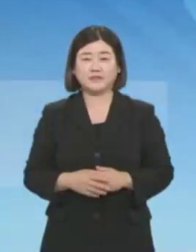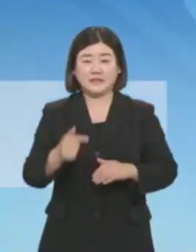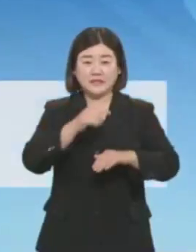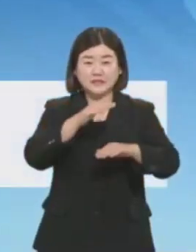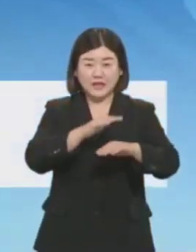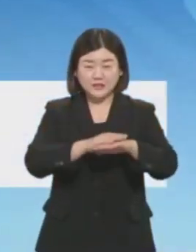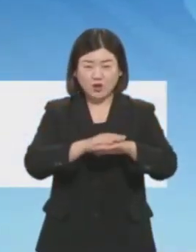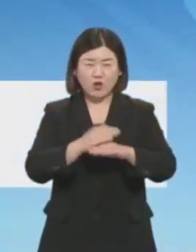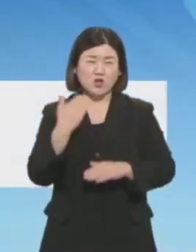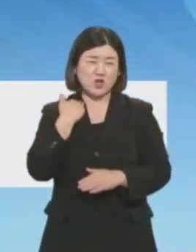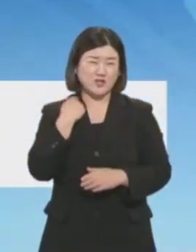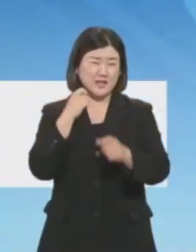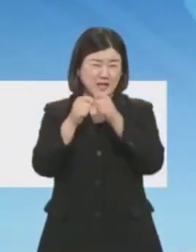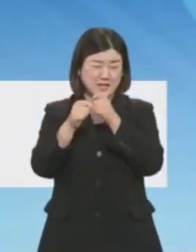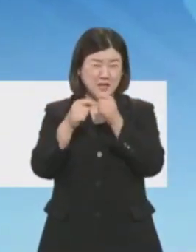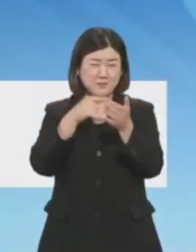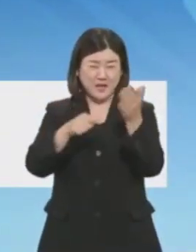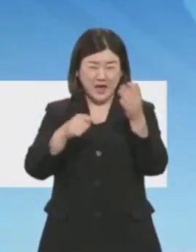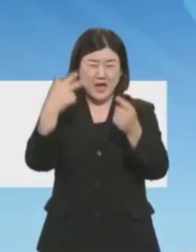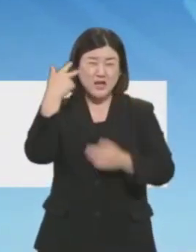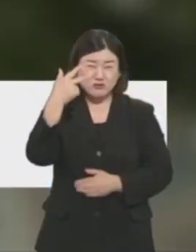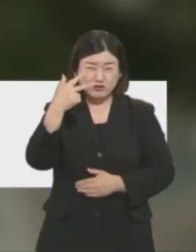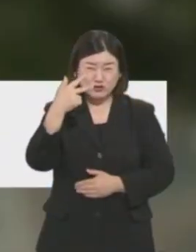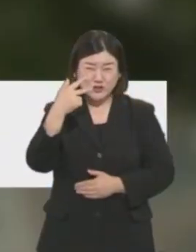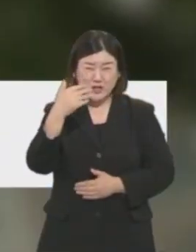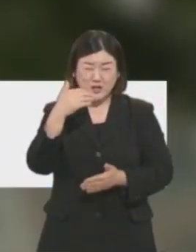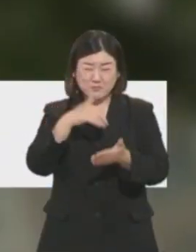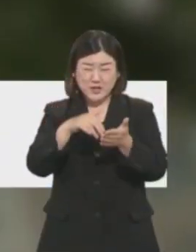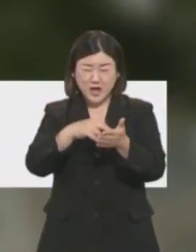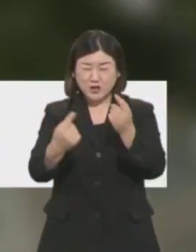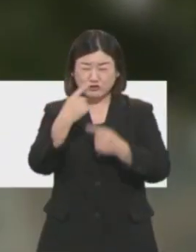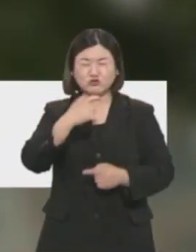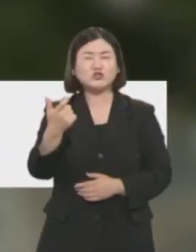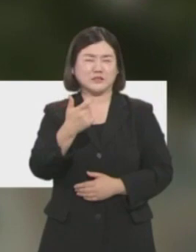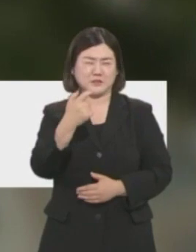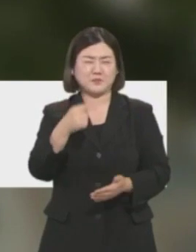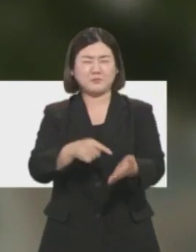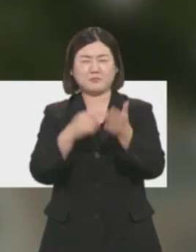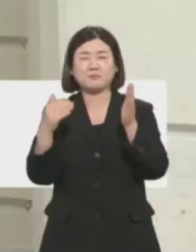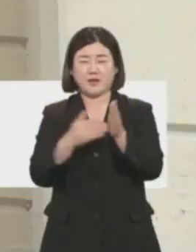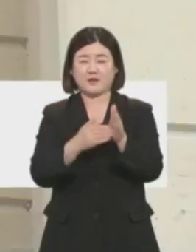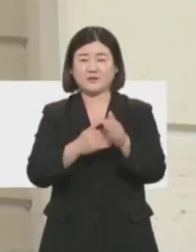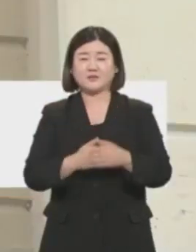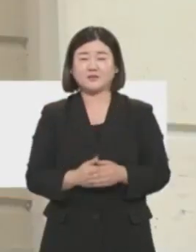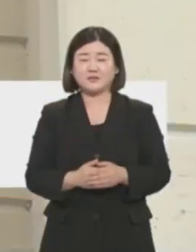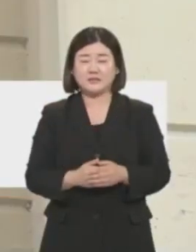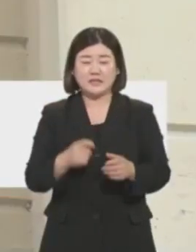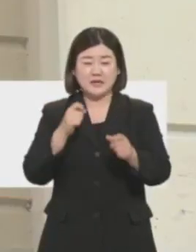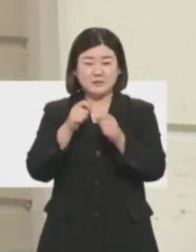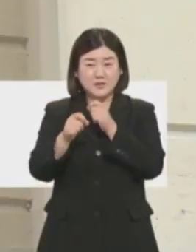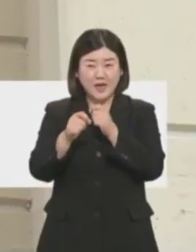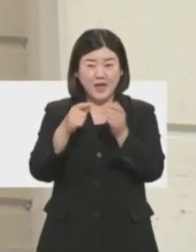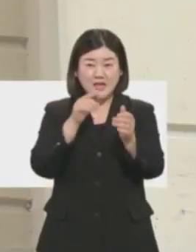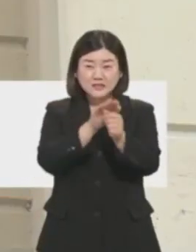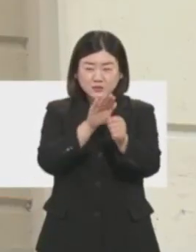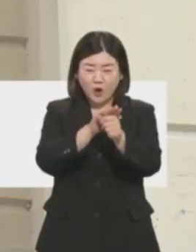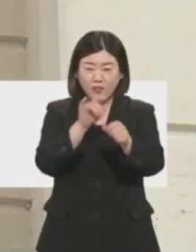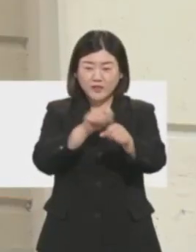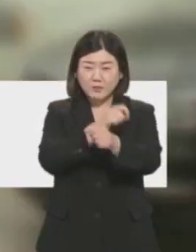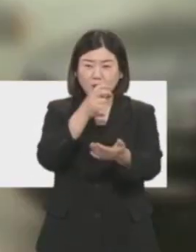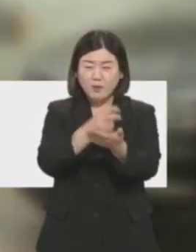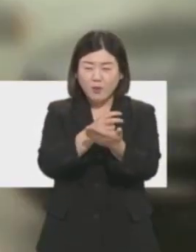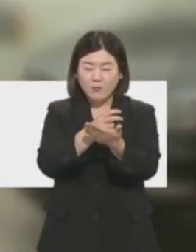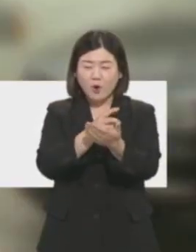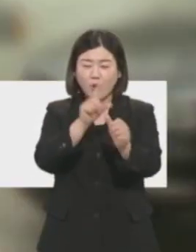대전에서 전세 사기와 관련해 일주일간 예순권의 피해가 접수된 것으로 나타났습니다 전세사계 피해 지원을 위한